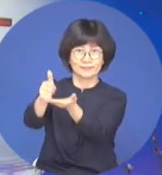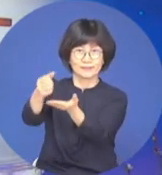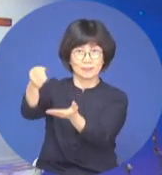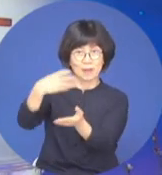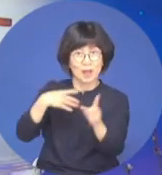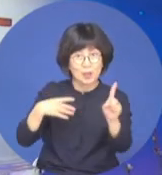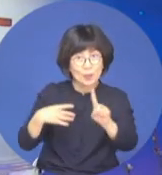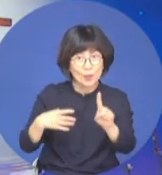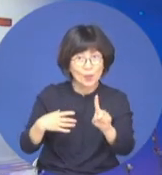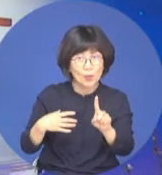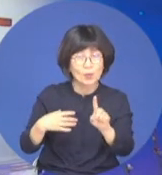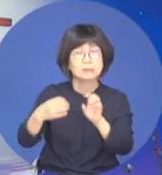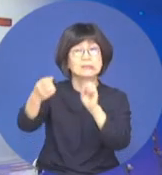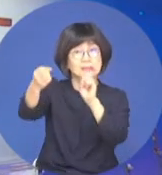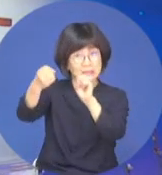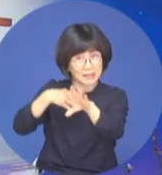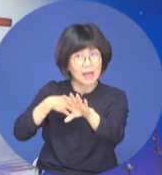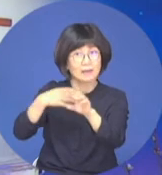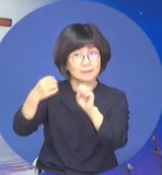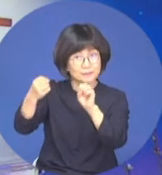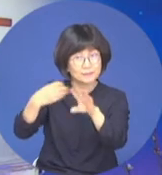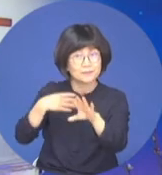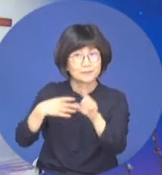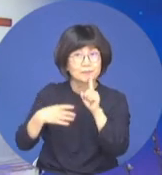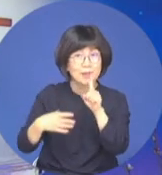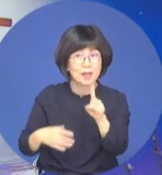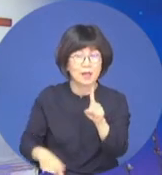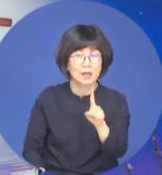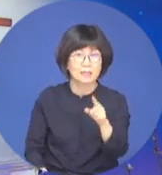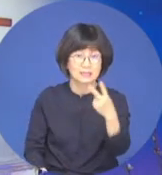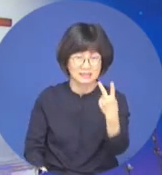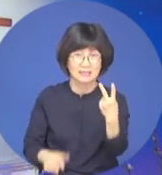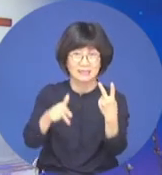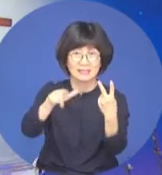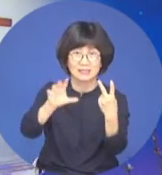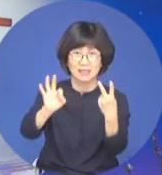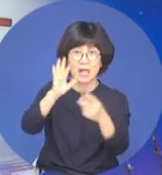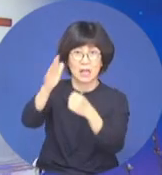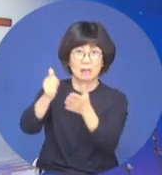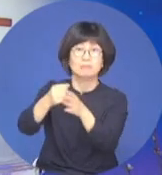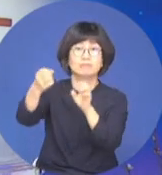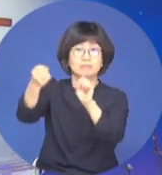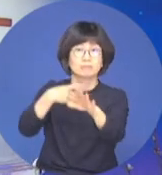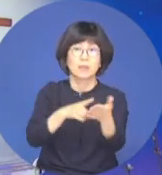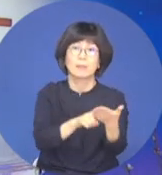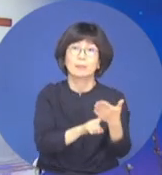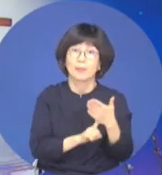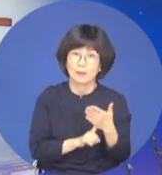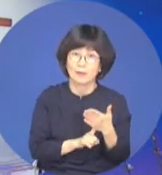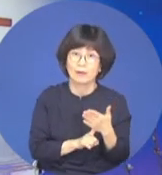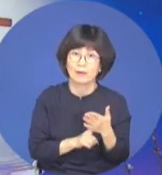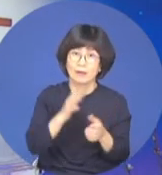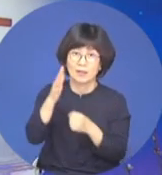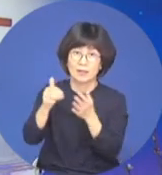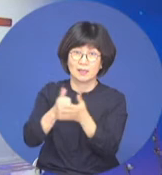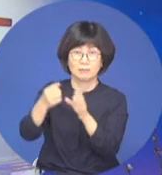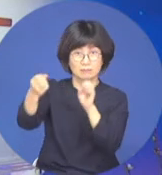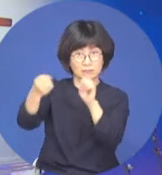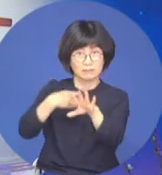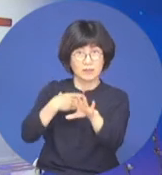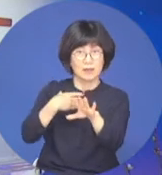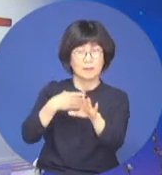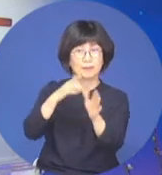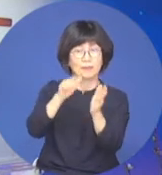응답을 말씀하시는데 2장에 이제 하나님의 응답이 말씀하거든요. 하나님의 응답을 설명할 때 하박국이 이렇게